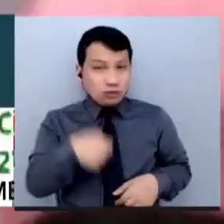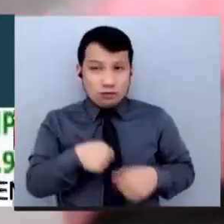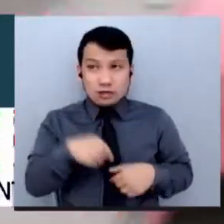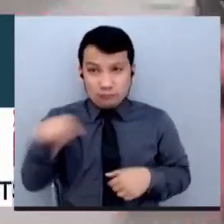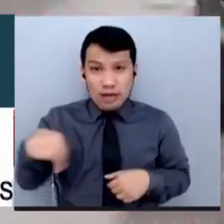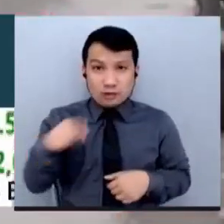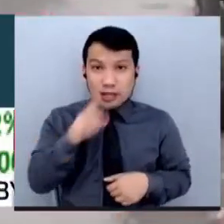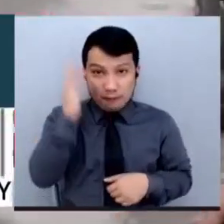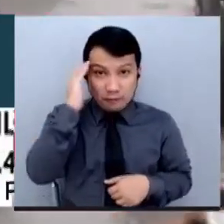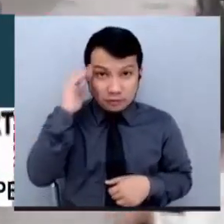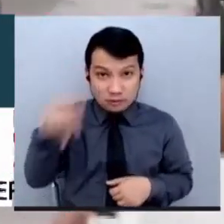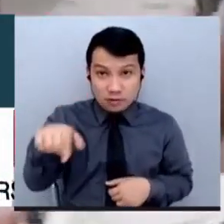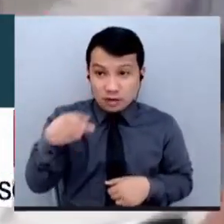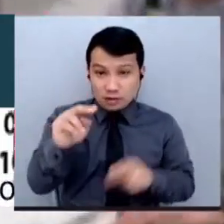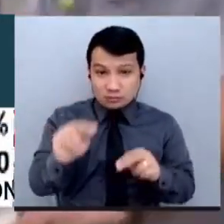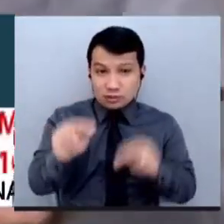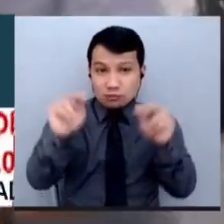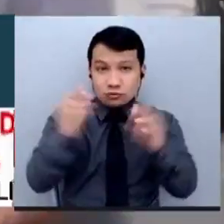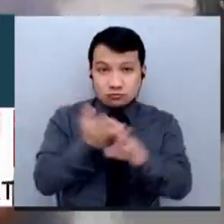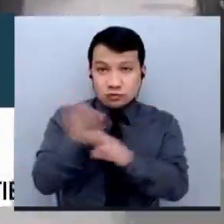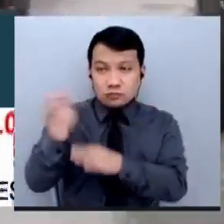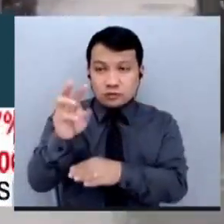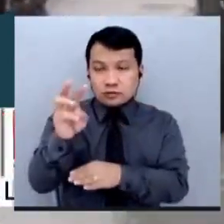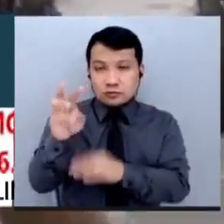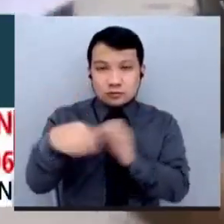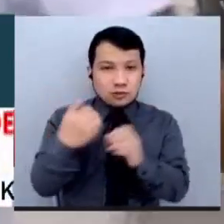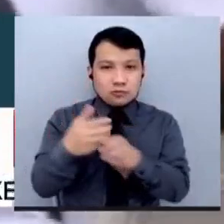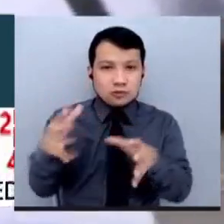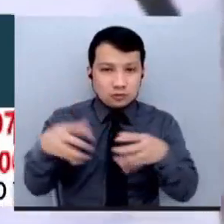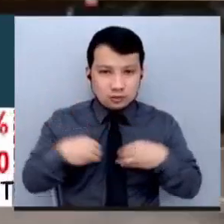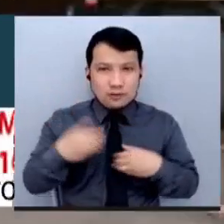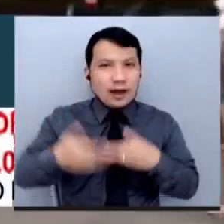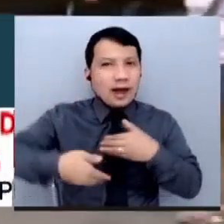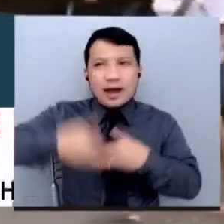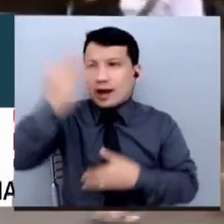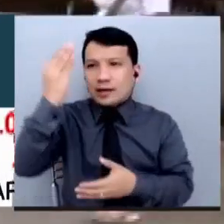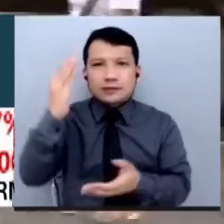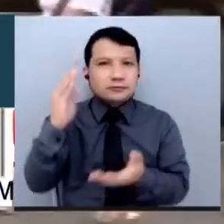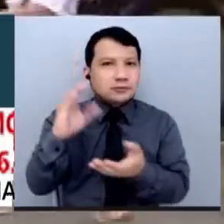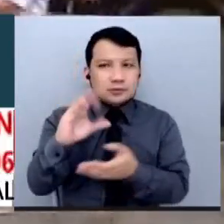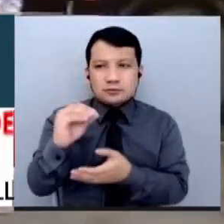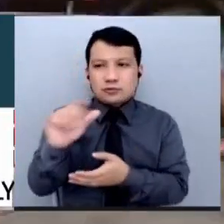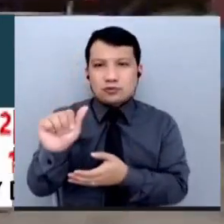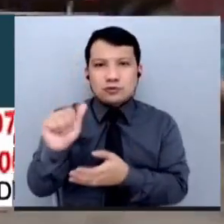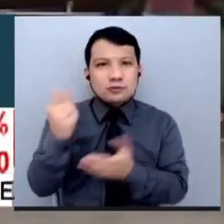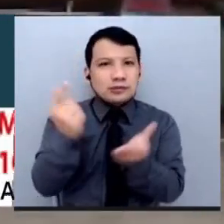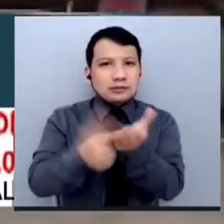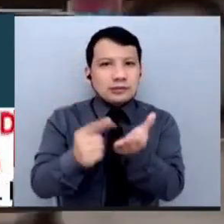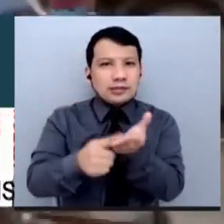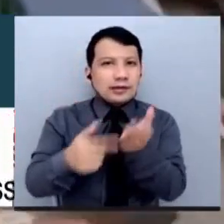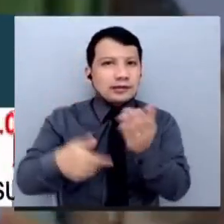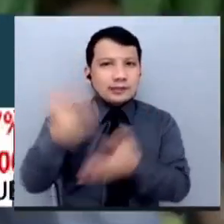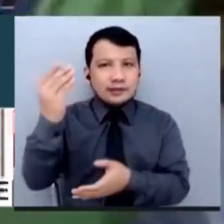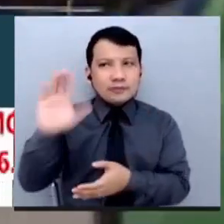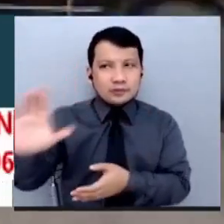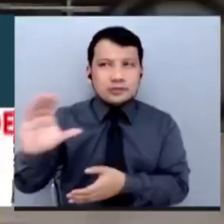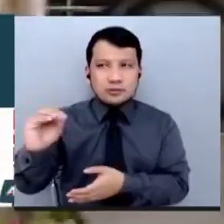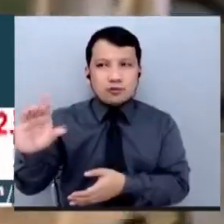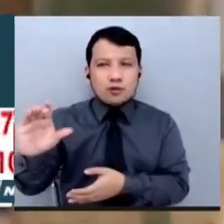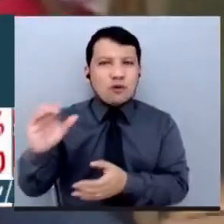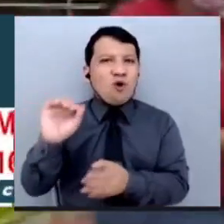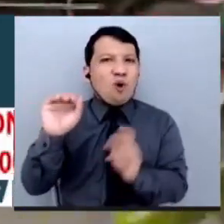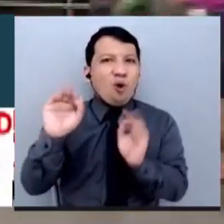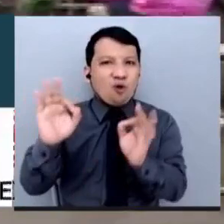6 consecutive years, we have received the highest audit rating from the Commission on Audit. So yun